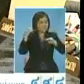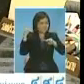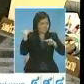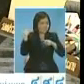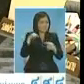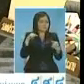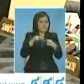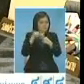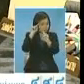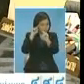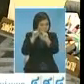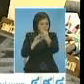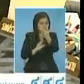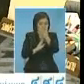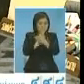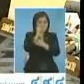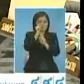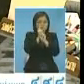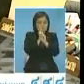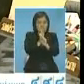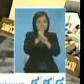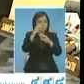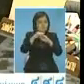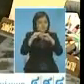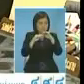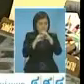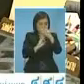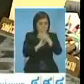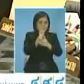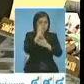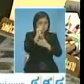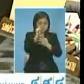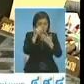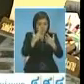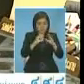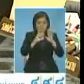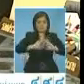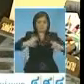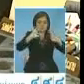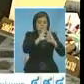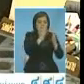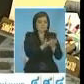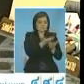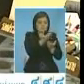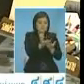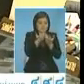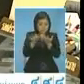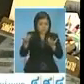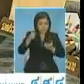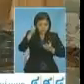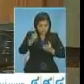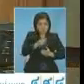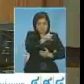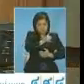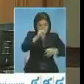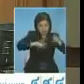นั้นสามารถบรรลุตามที่ตั้งเป้าหมายไว้นะคะและที่สำคัญขั้นตอนของการจัดซื้อจัดจ้างต้องมีความโปร่งใ